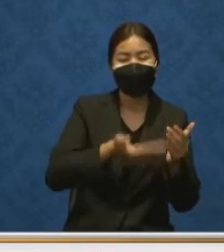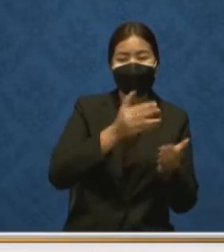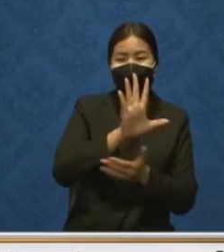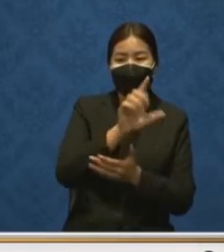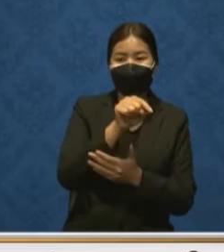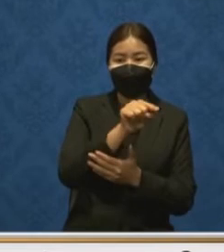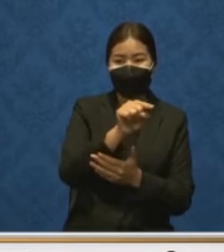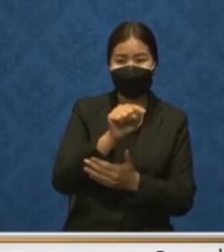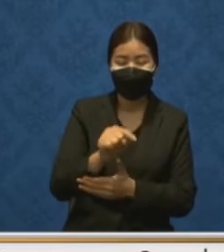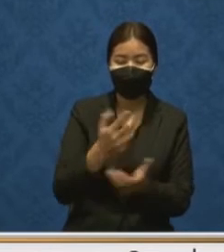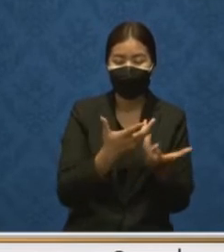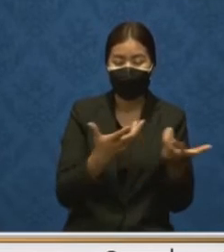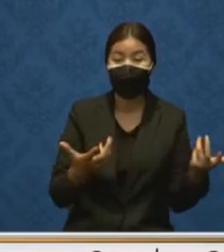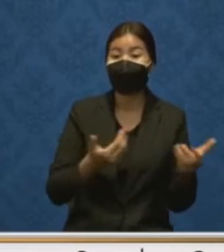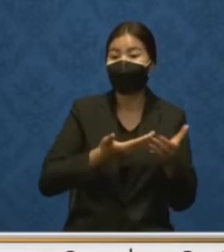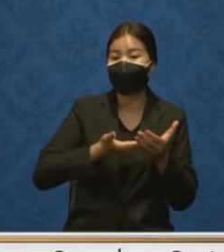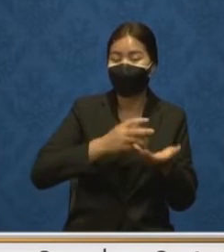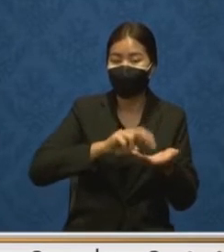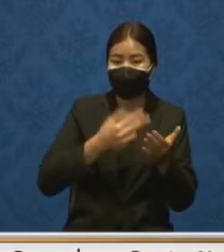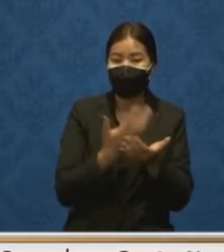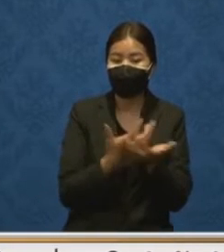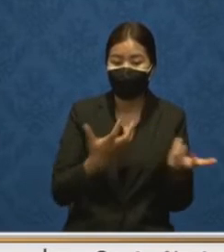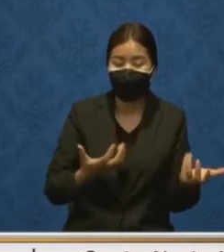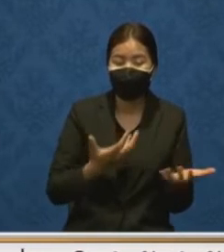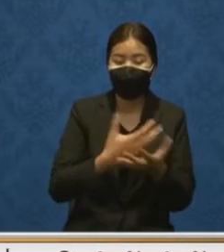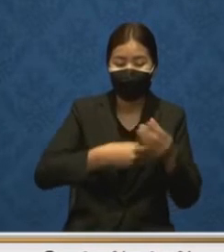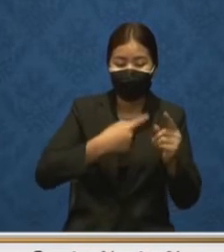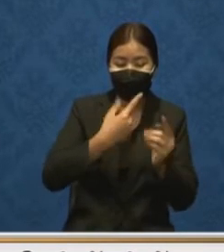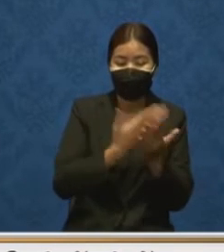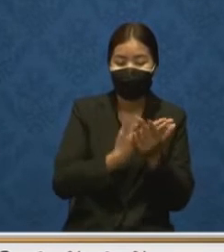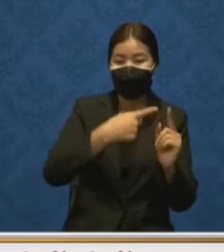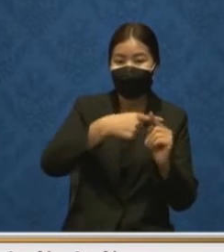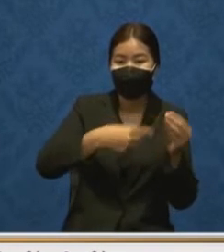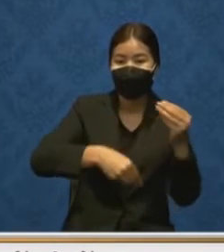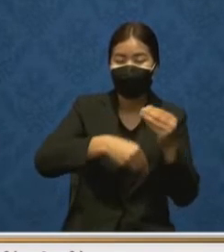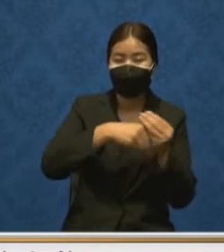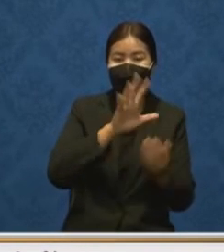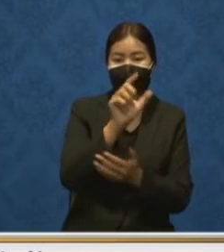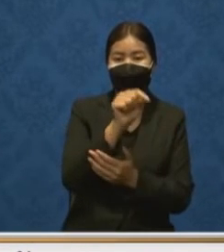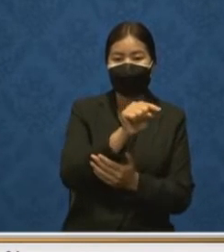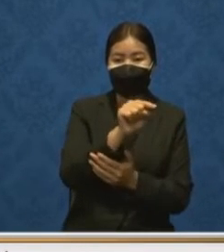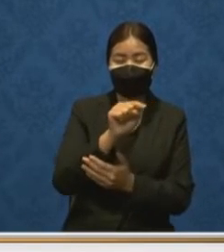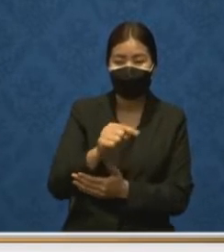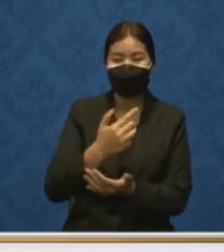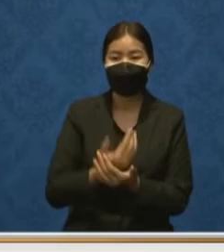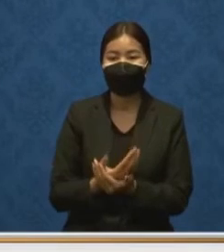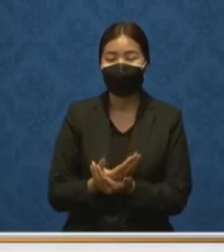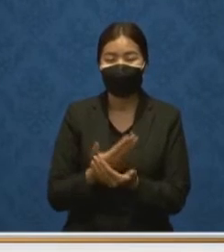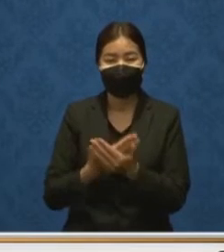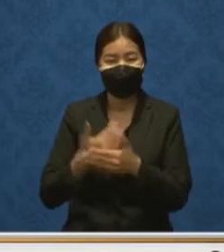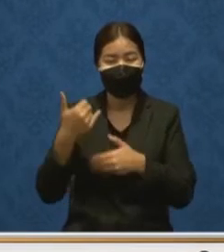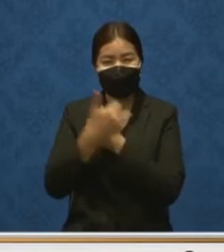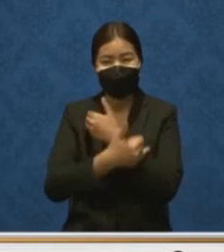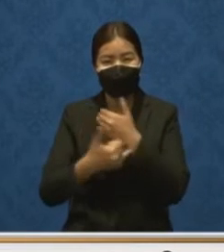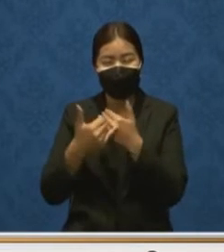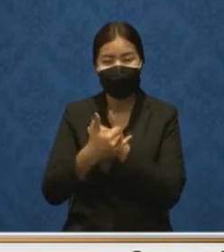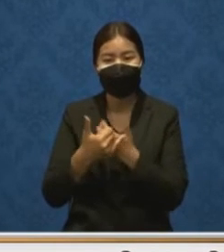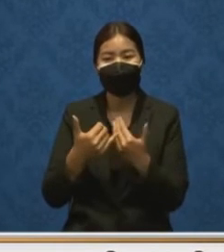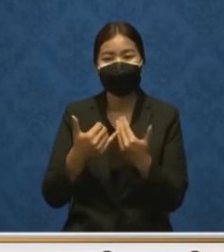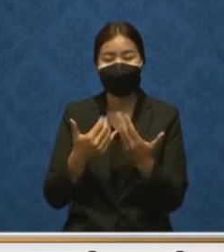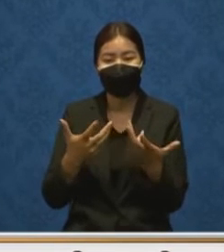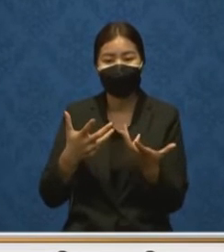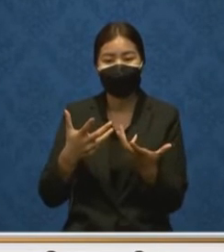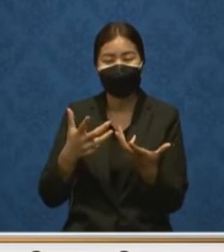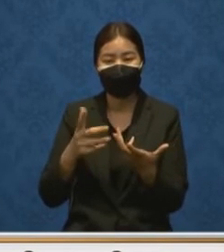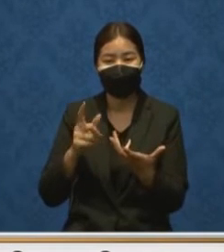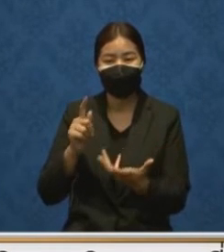แปลว่าของแพงขึน 500%ตุรกี 60.5 อาเจนติน่า 51.7 อ